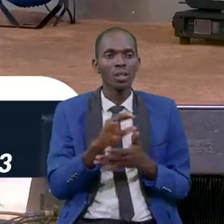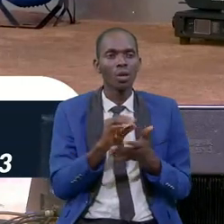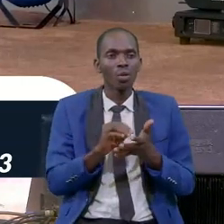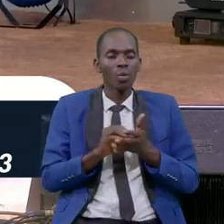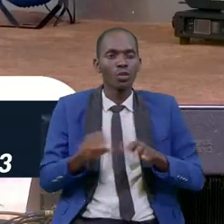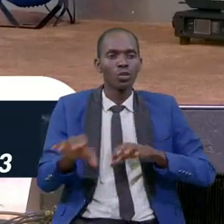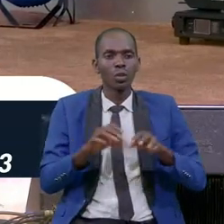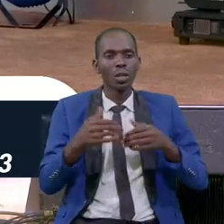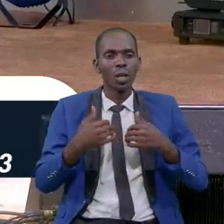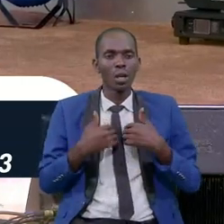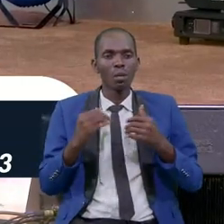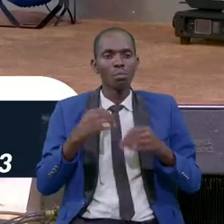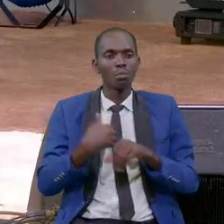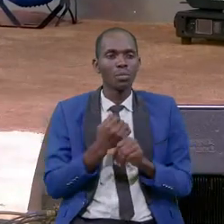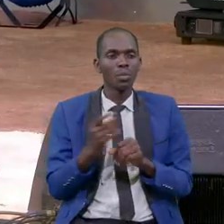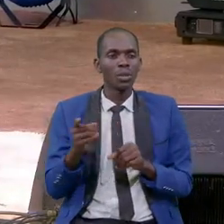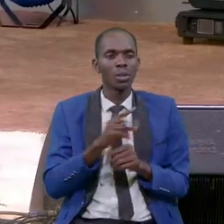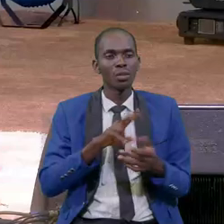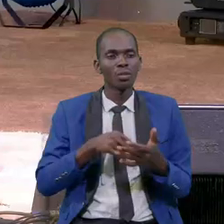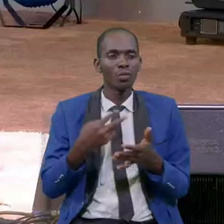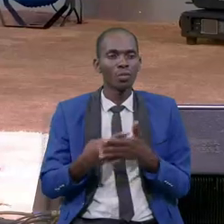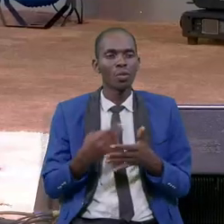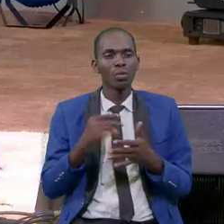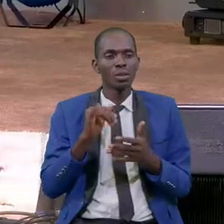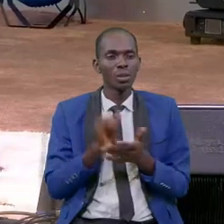sont devant ma face.